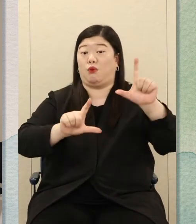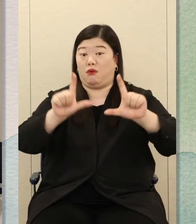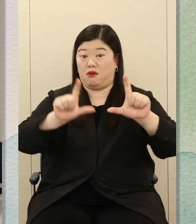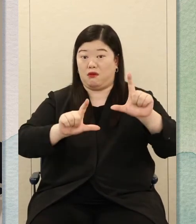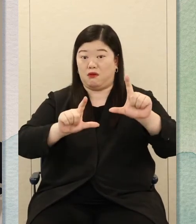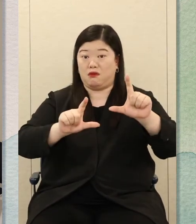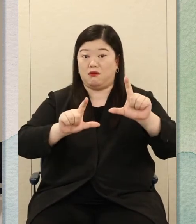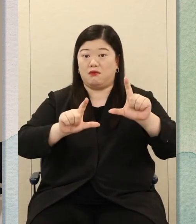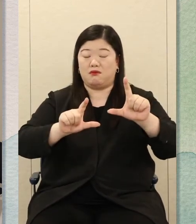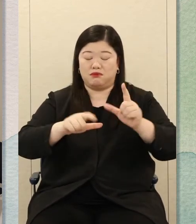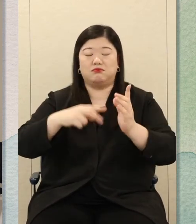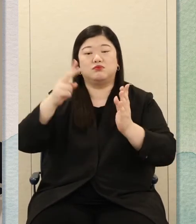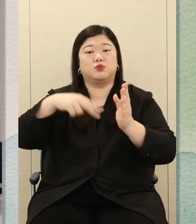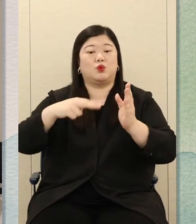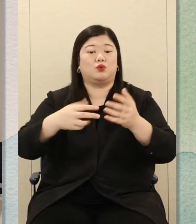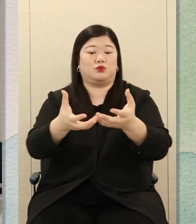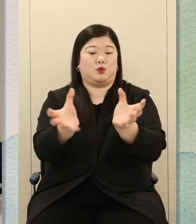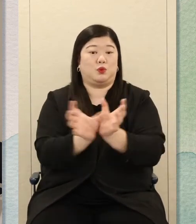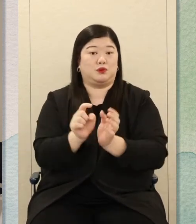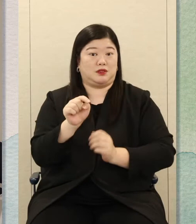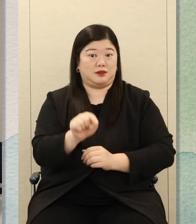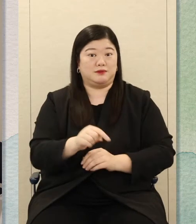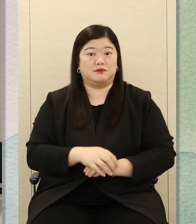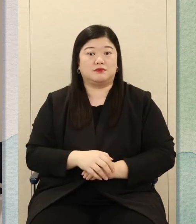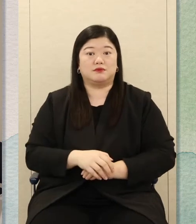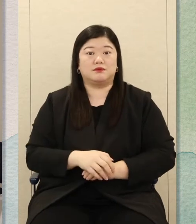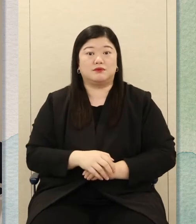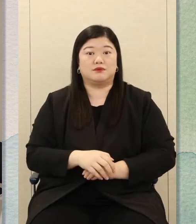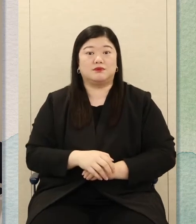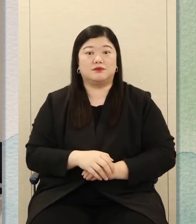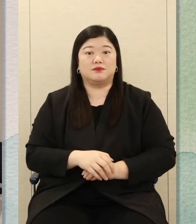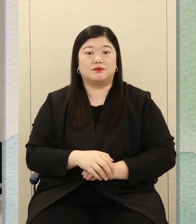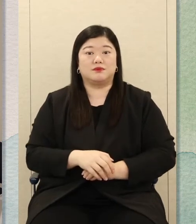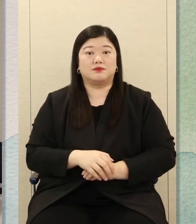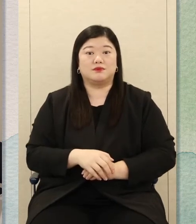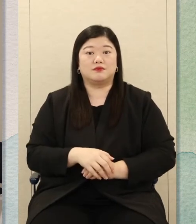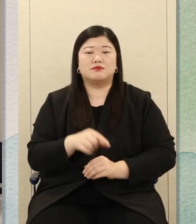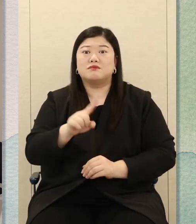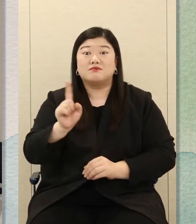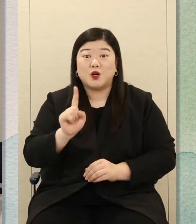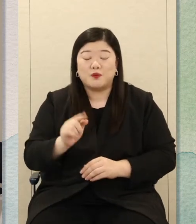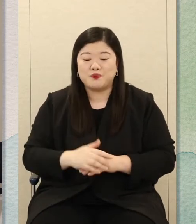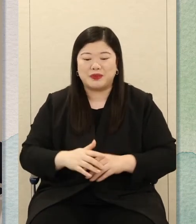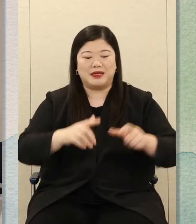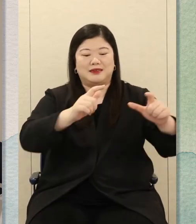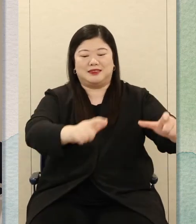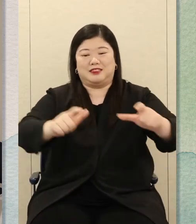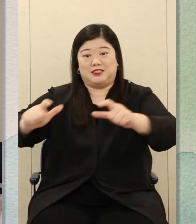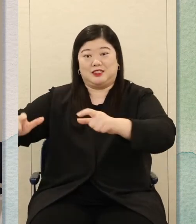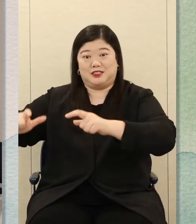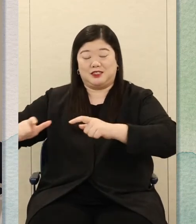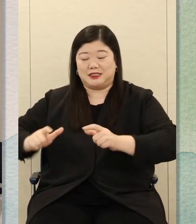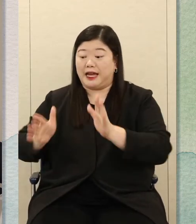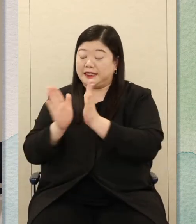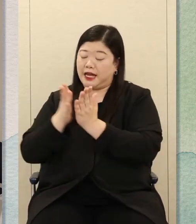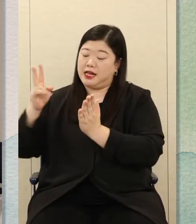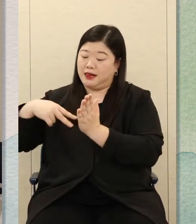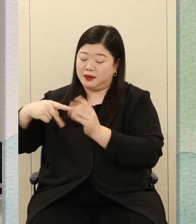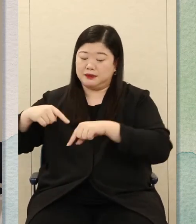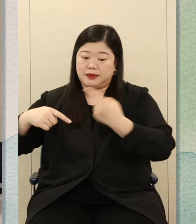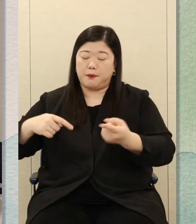주로 하는 활동형 독서를 주로 하는 거고요. 이거는 이제 아까 얘기했지만 지역에서 이런저런 활동을 계속하는 그런